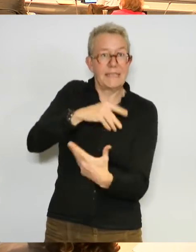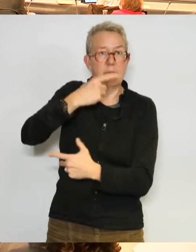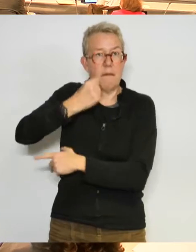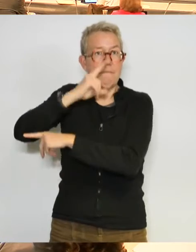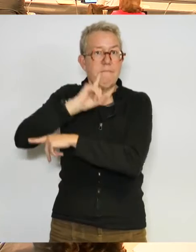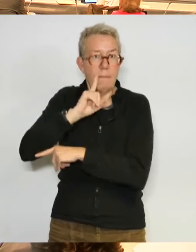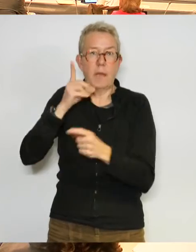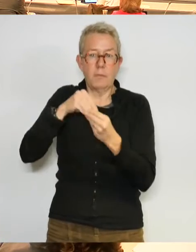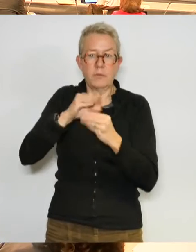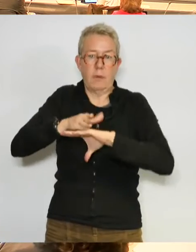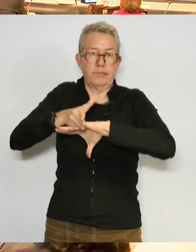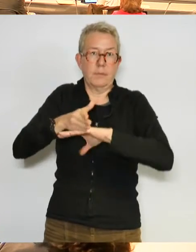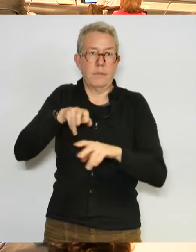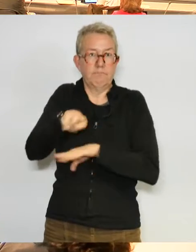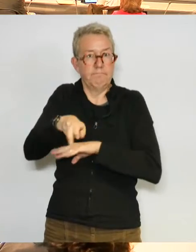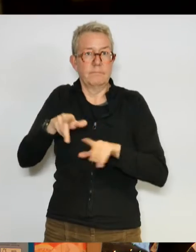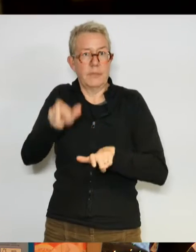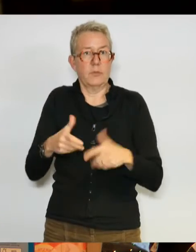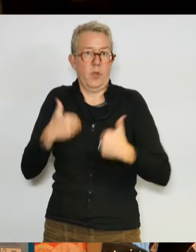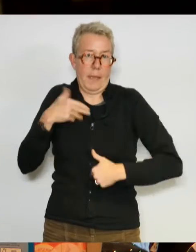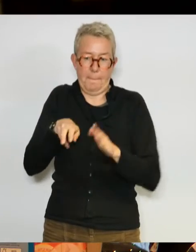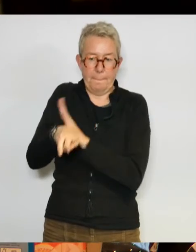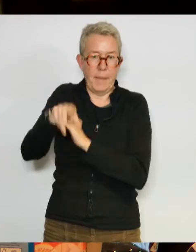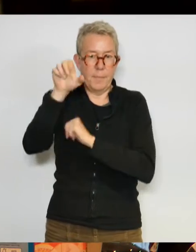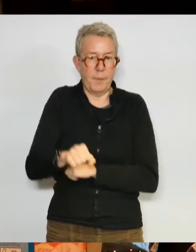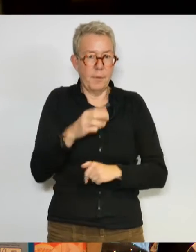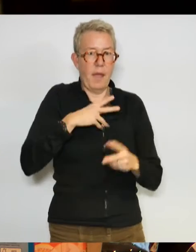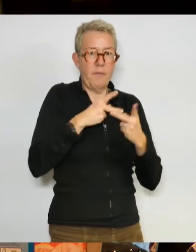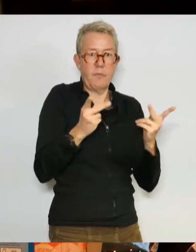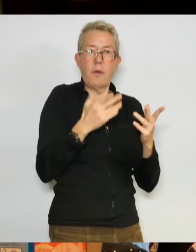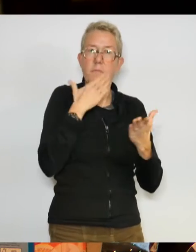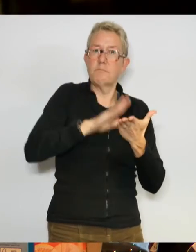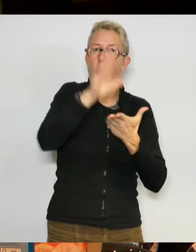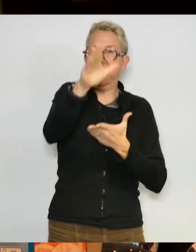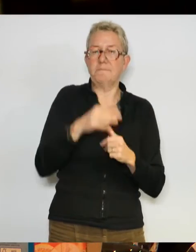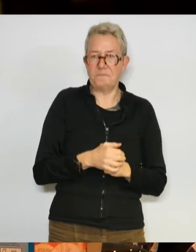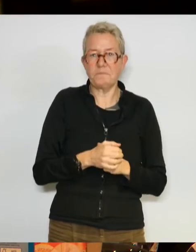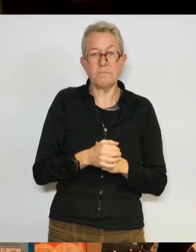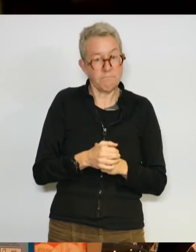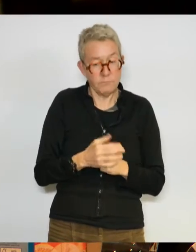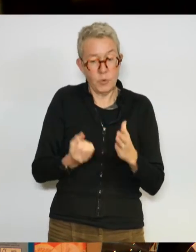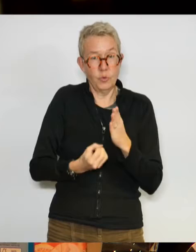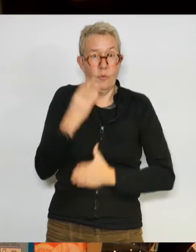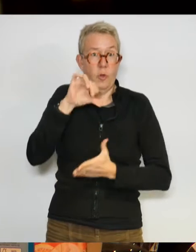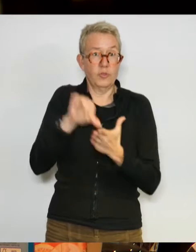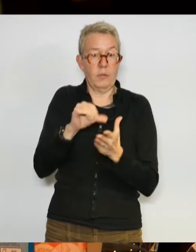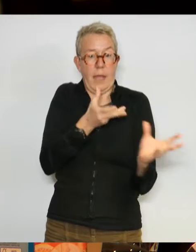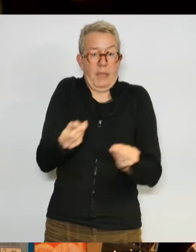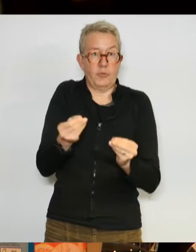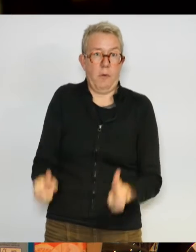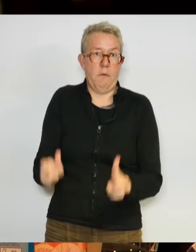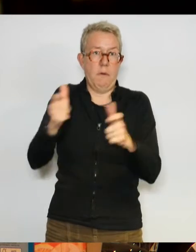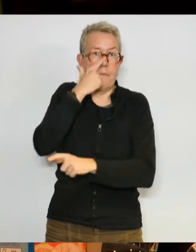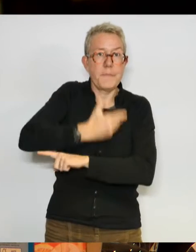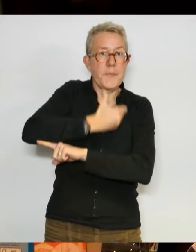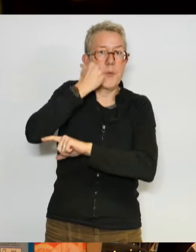de handicap faisait partie de nos engagements pris devant les Brestoises et les Brestois au printemps dernier. Ce nouveau centre d'hébergement permettra d'améliorer les